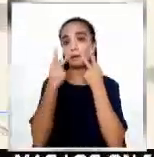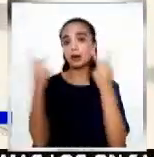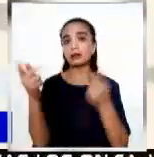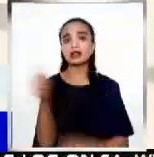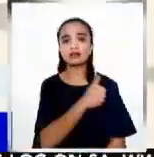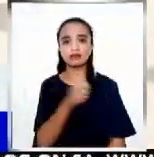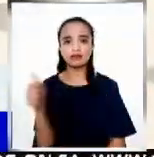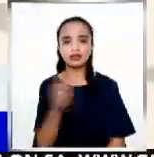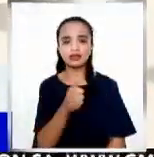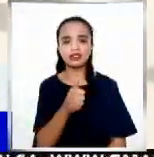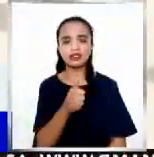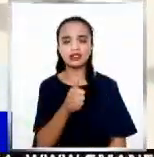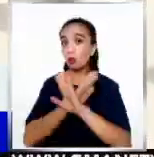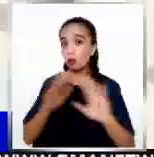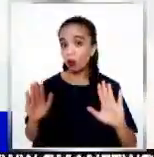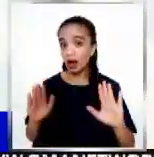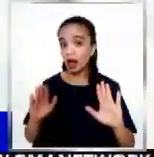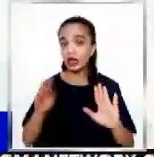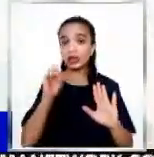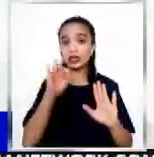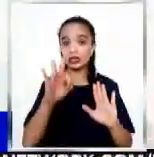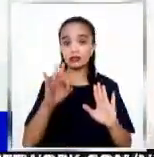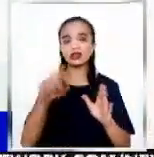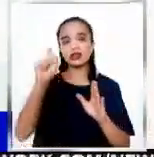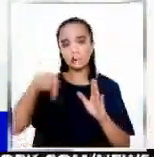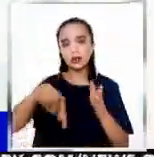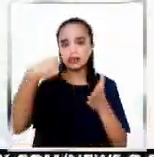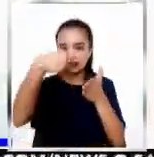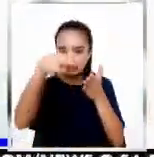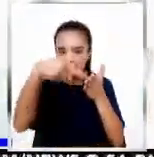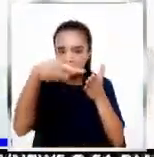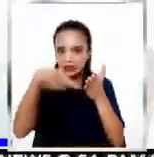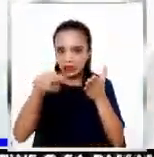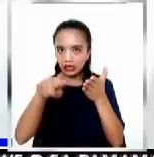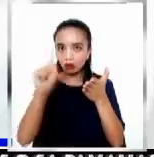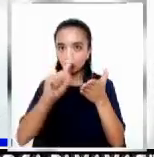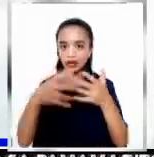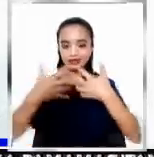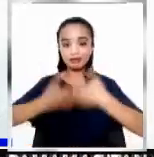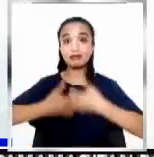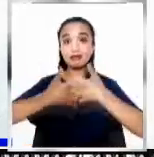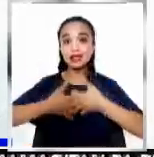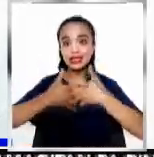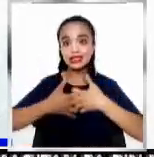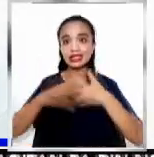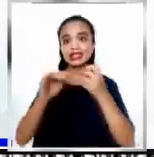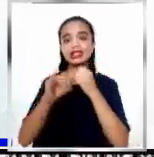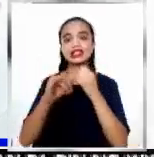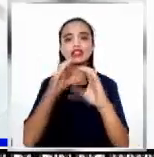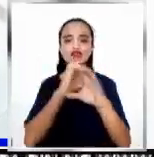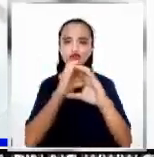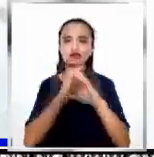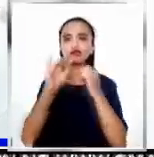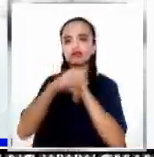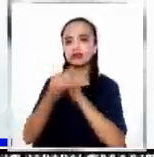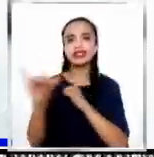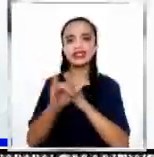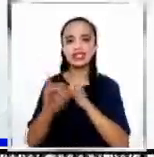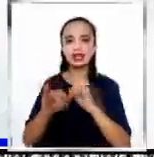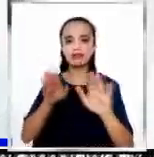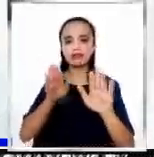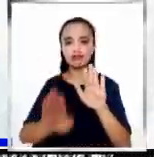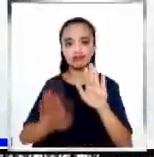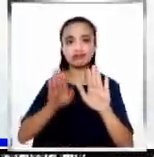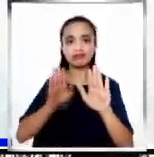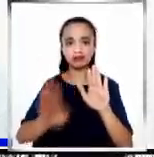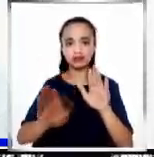papasada, sana po chinecheck po nila yung kanilang mga makina. Ganun na rin po sa preno. Ngayon po kung medyo matanda